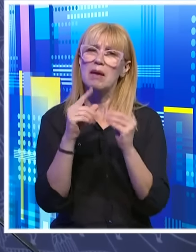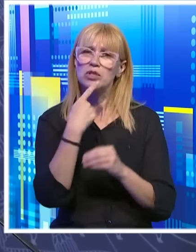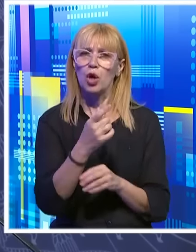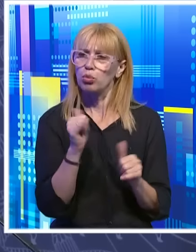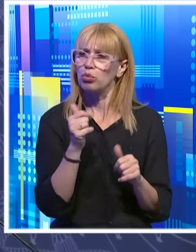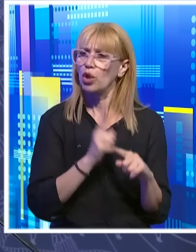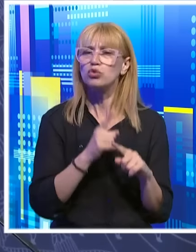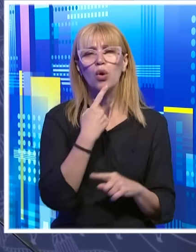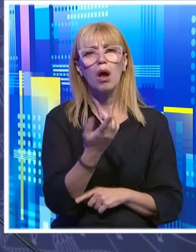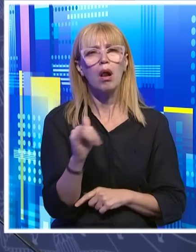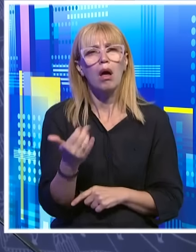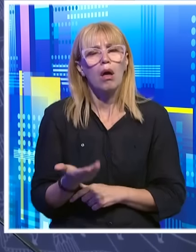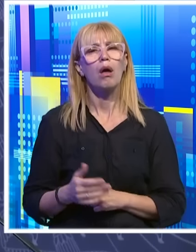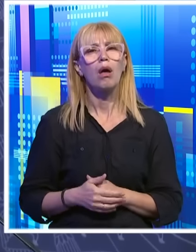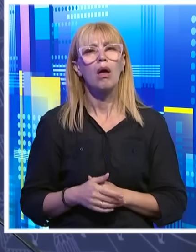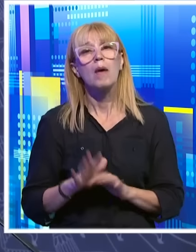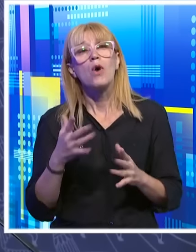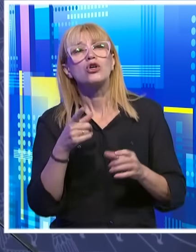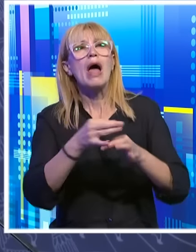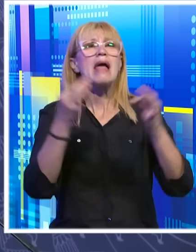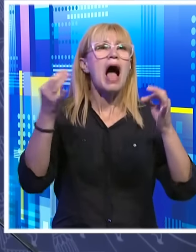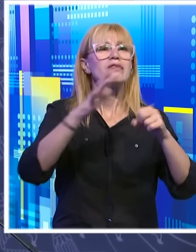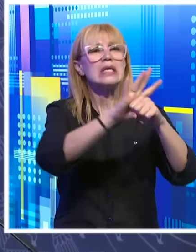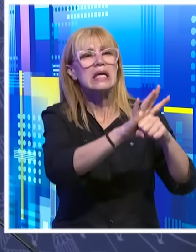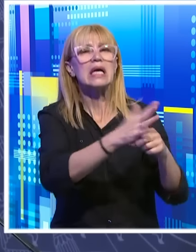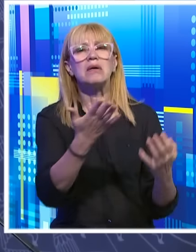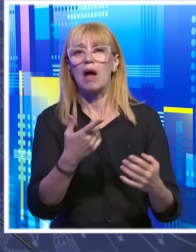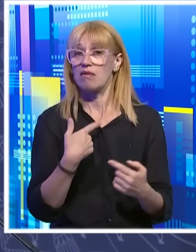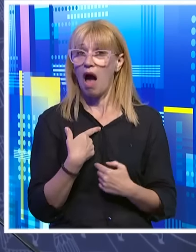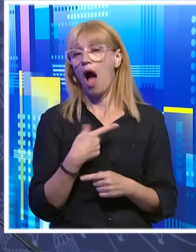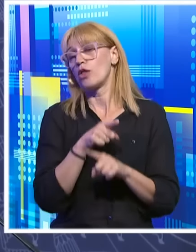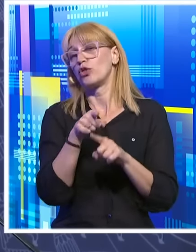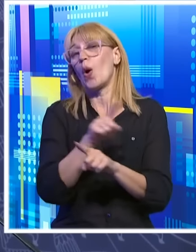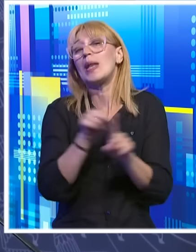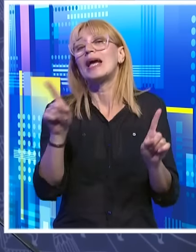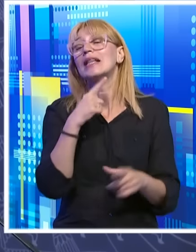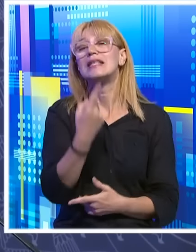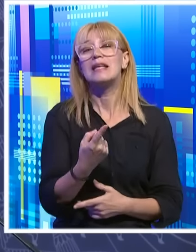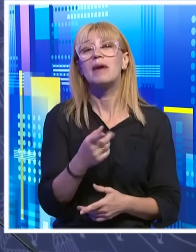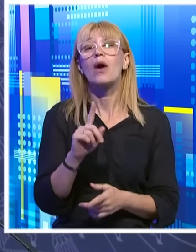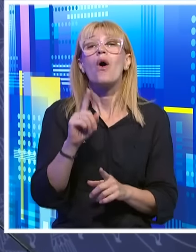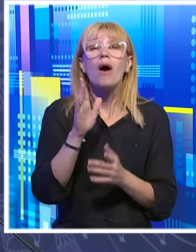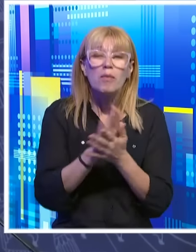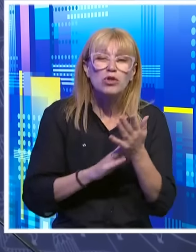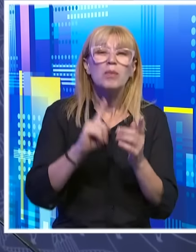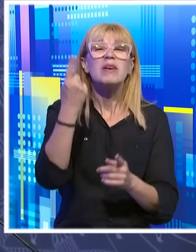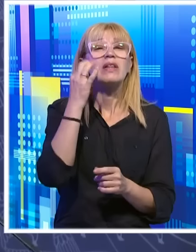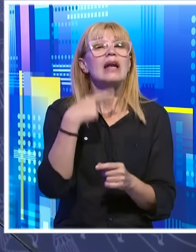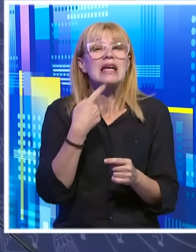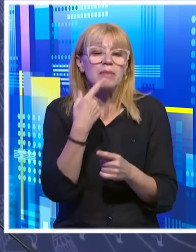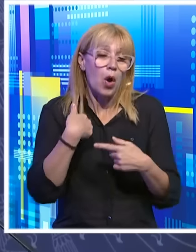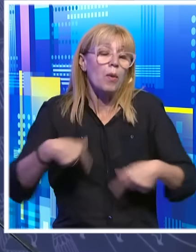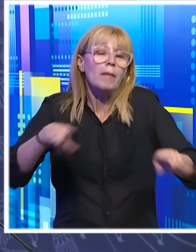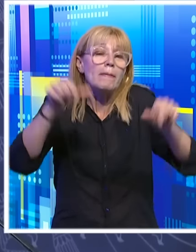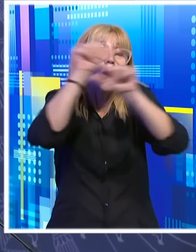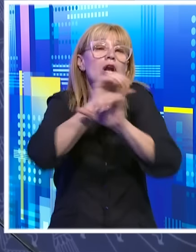javnosti. Ja nisam nikada. Podsjetit ću vas, od prvog dana sam govorio da nam je to najveća greška. I rekao sam da se nadam da